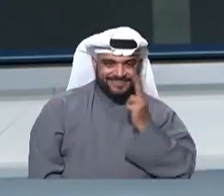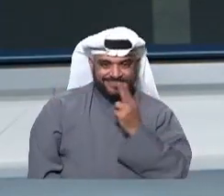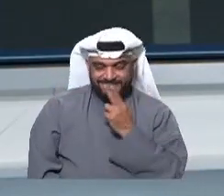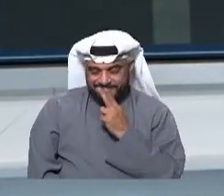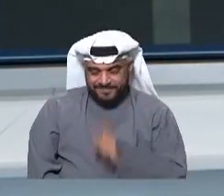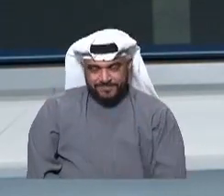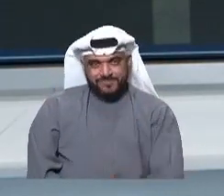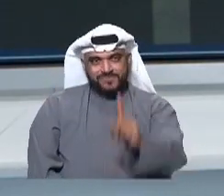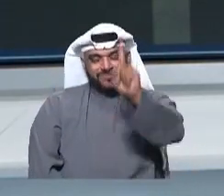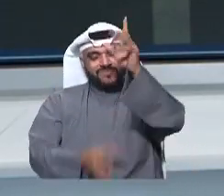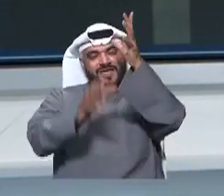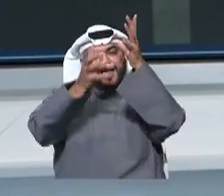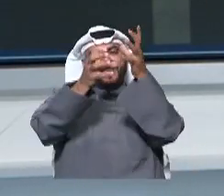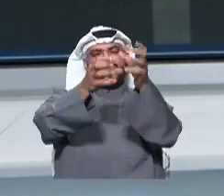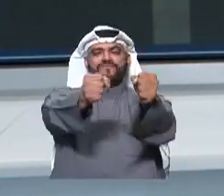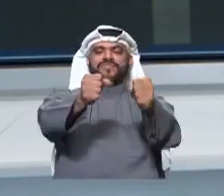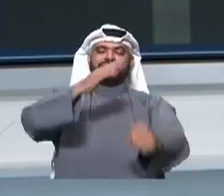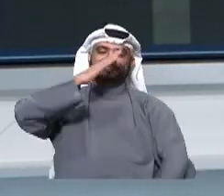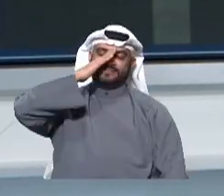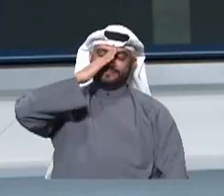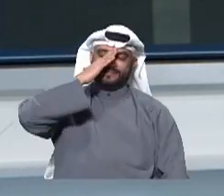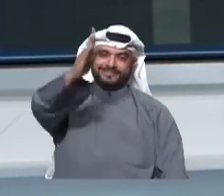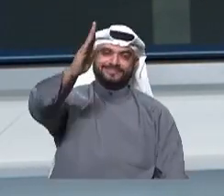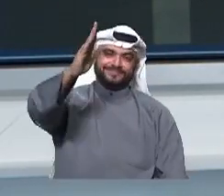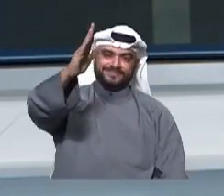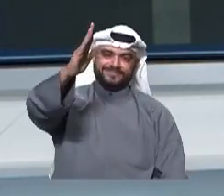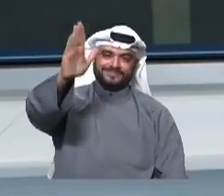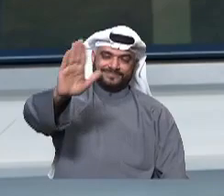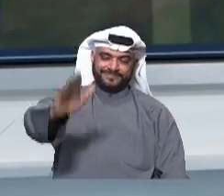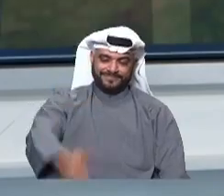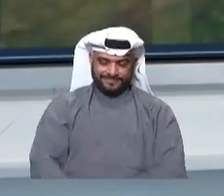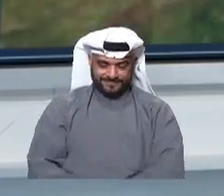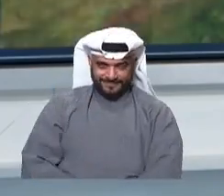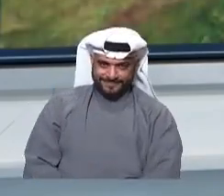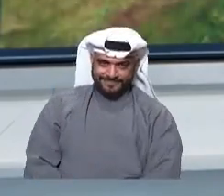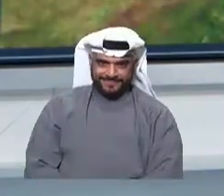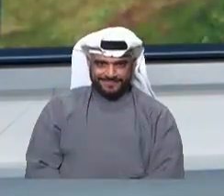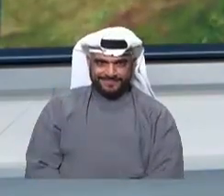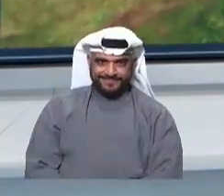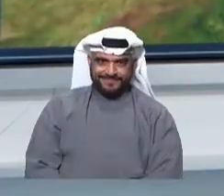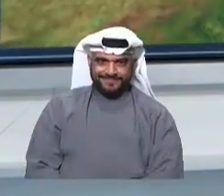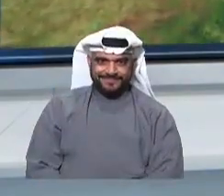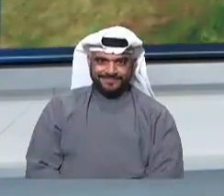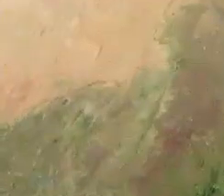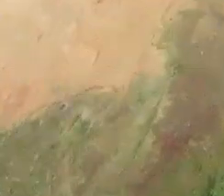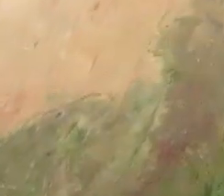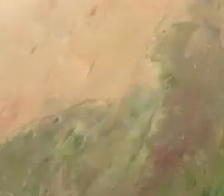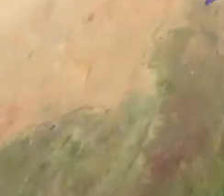تنتهي نشرتنا الجوية، شكرا على حسن المتابعة، والآن مع درجات الحرارة حول عواصم العالم.